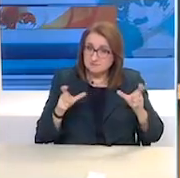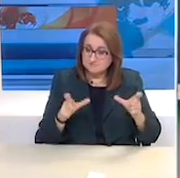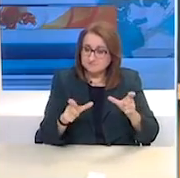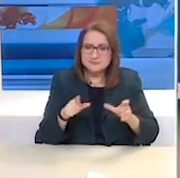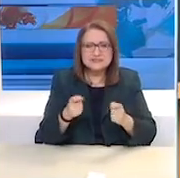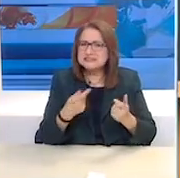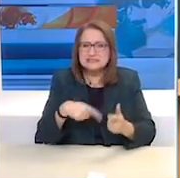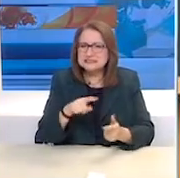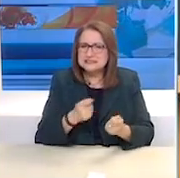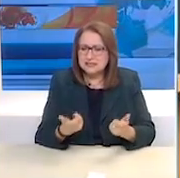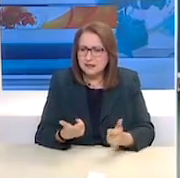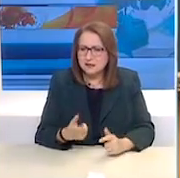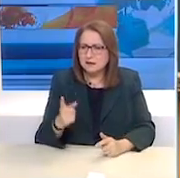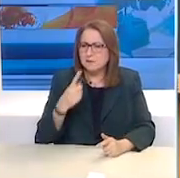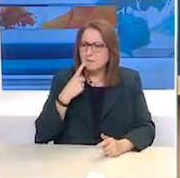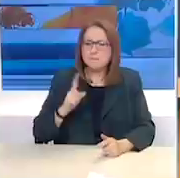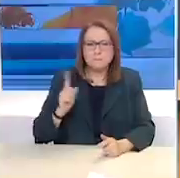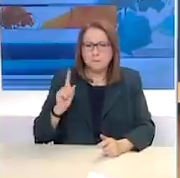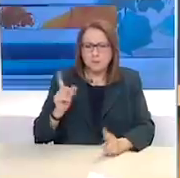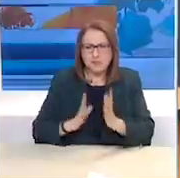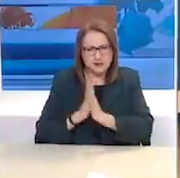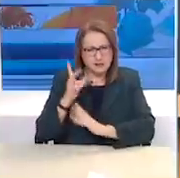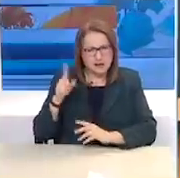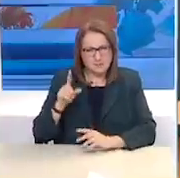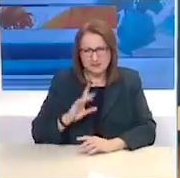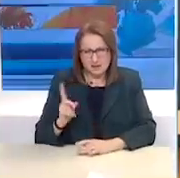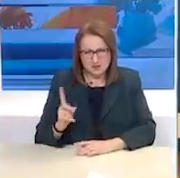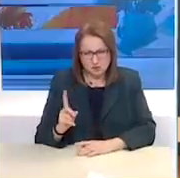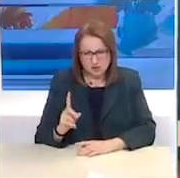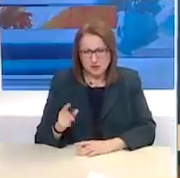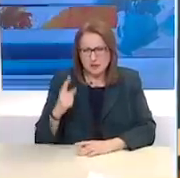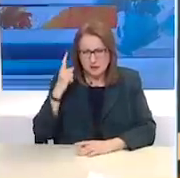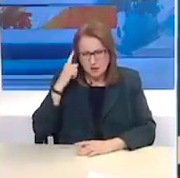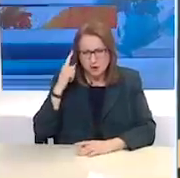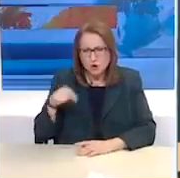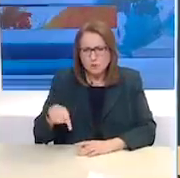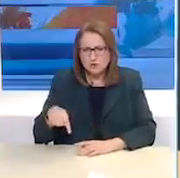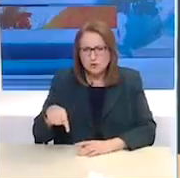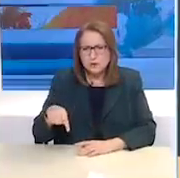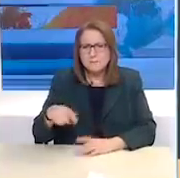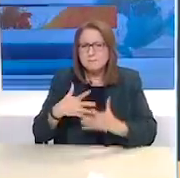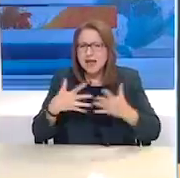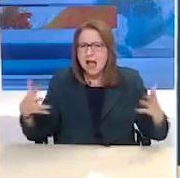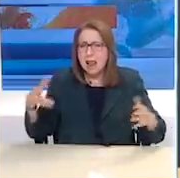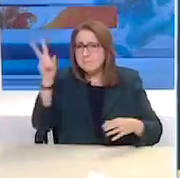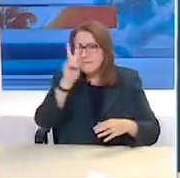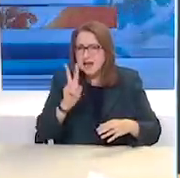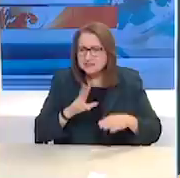Ναι, καταρχήν δεν παραμένουν 15 μέρες. Νομίζω η καραντίνα τελειώνει τα μεσάνυχτα της Μεγάλης